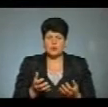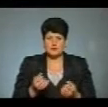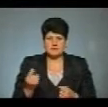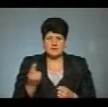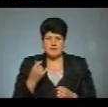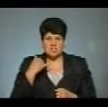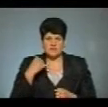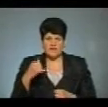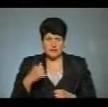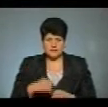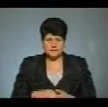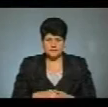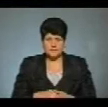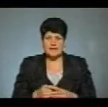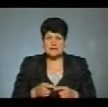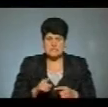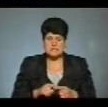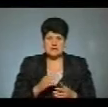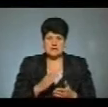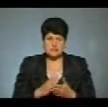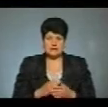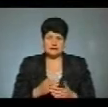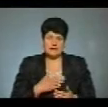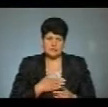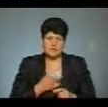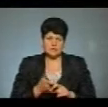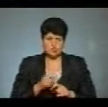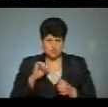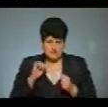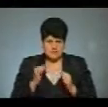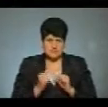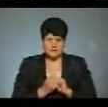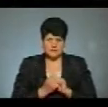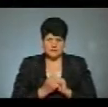перший виклик. О, і це є так якось для нас дуже запам'ятливо.